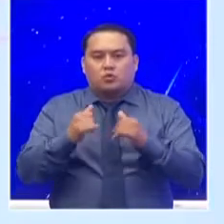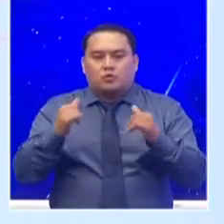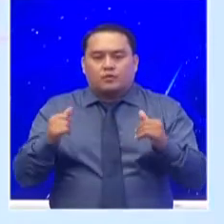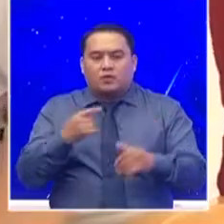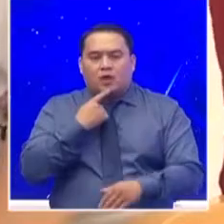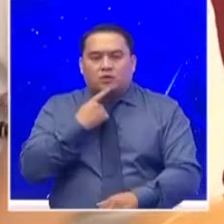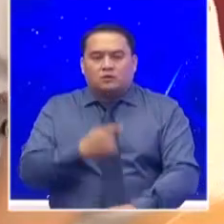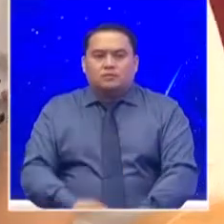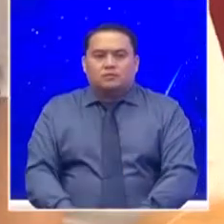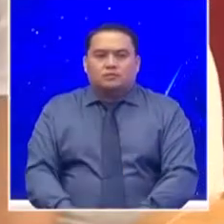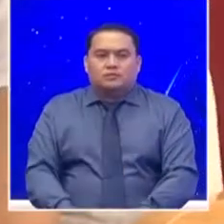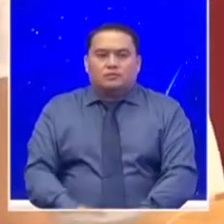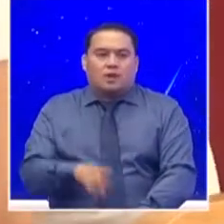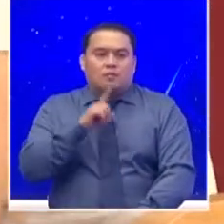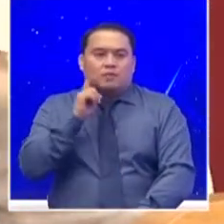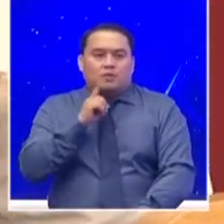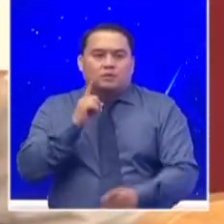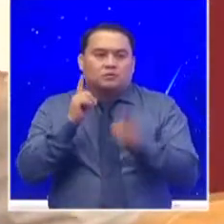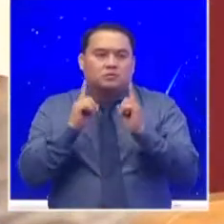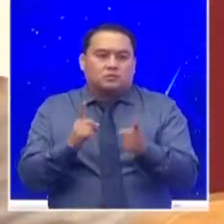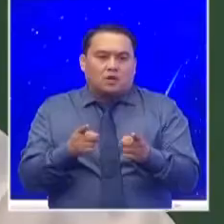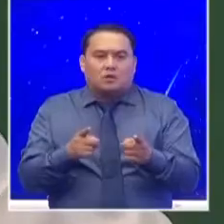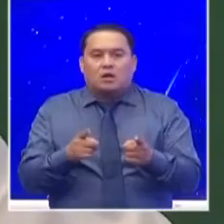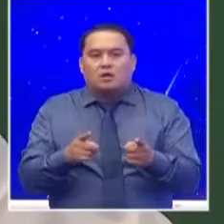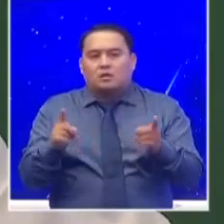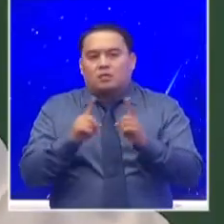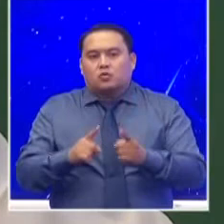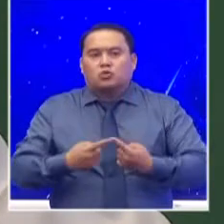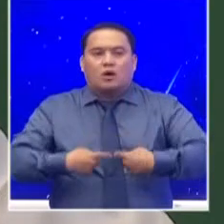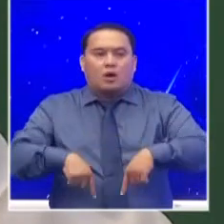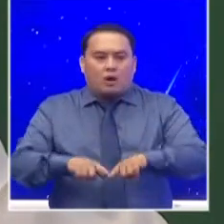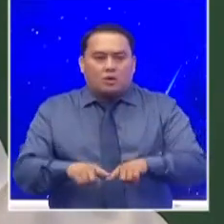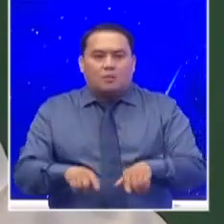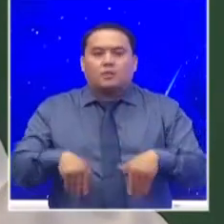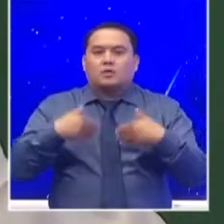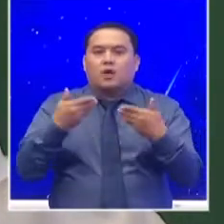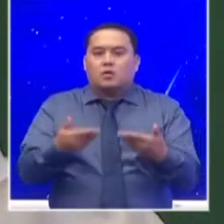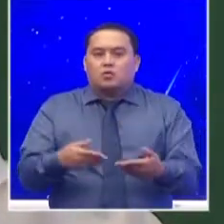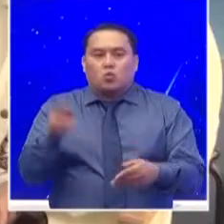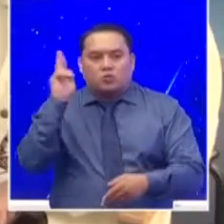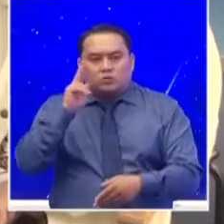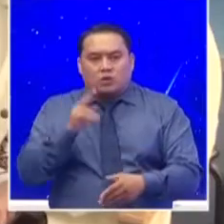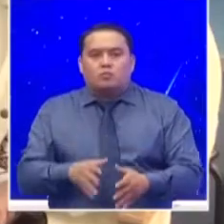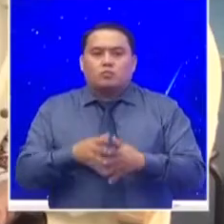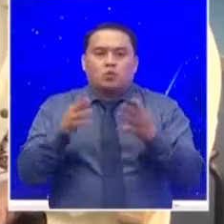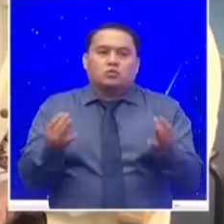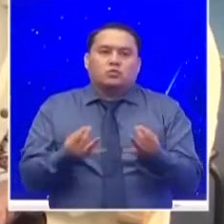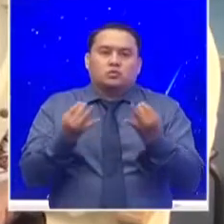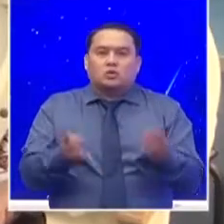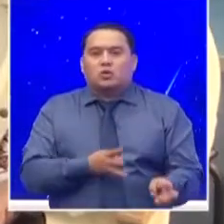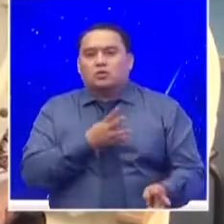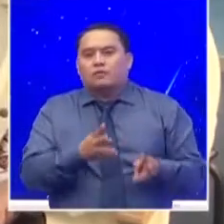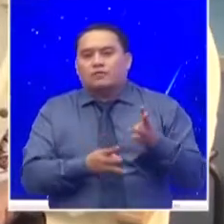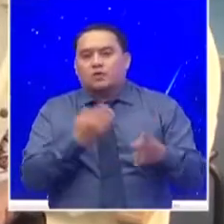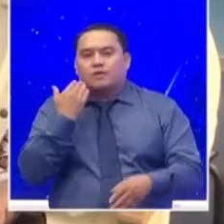горизонты. К слову, молодежь согласна с креативным подходом организаторов. Это придает учебному процессу больший интерес, и мы легче